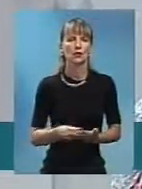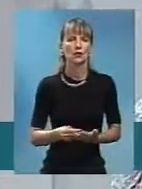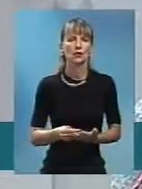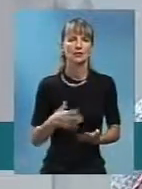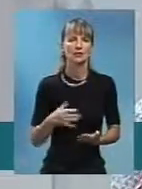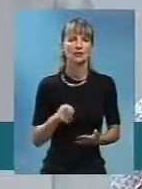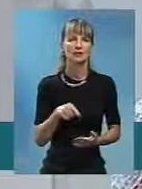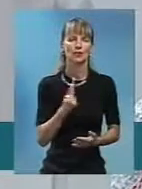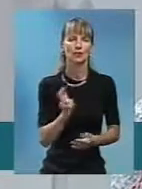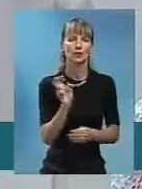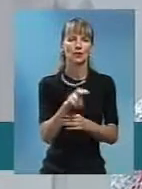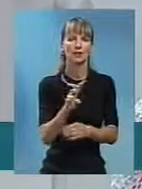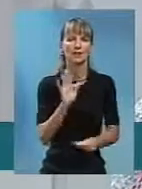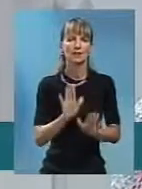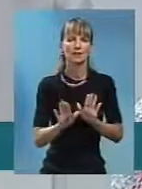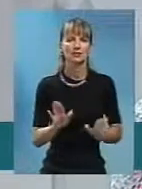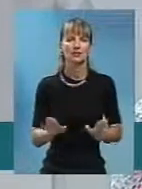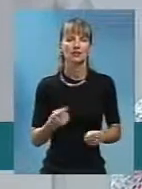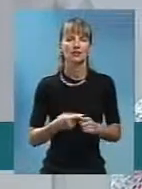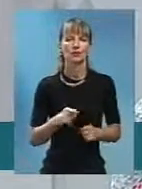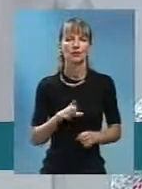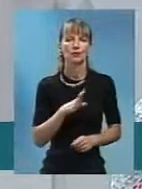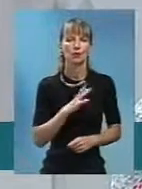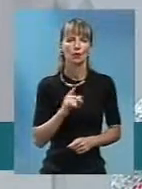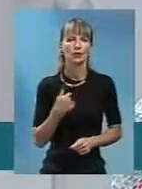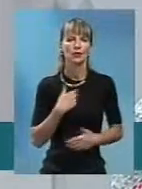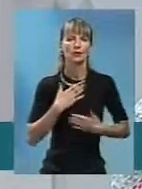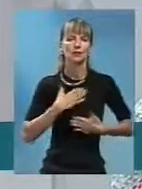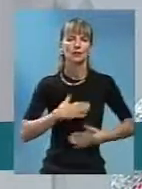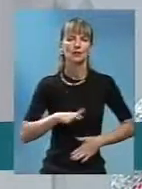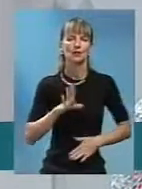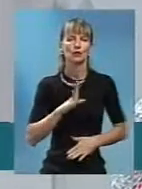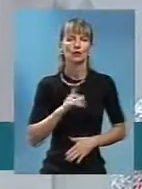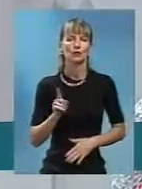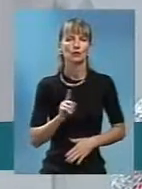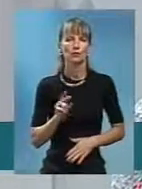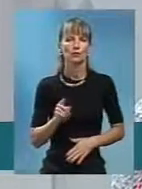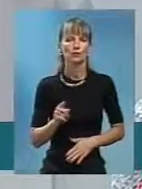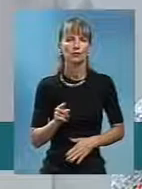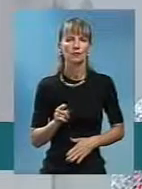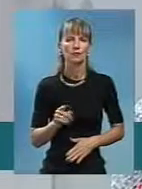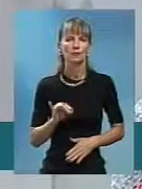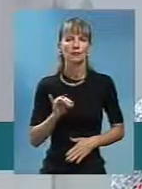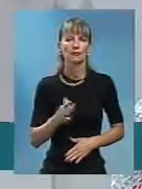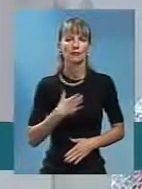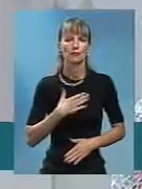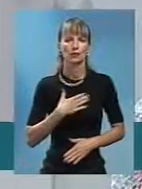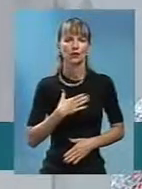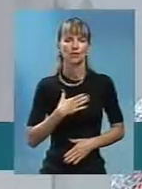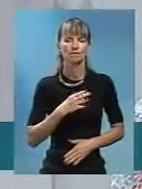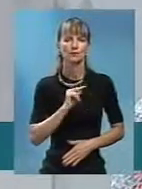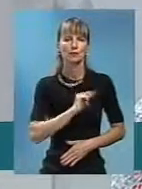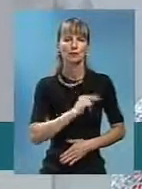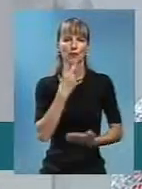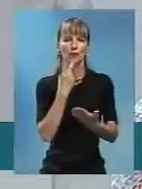оцінюють ті, хто прийдуть на виставку. Це було б, мені приємно було б, звичайно, щоб і мої